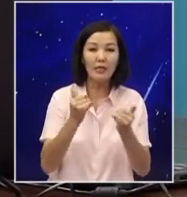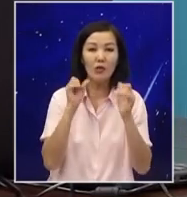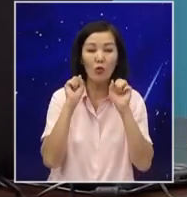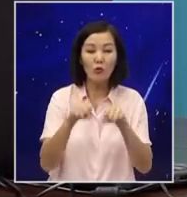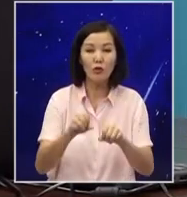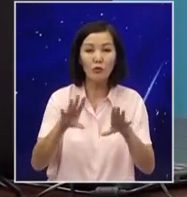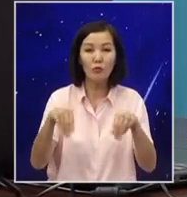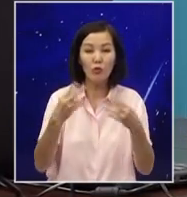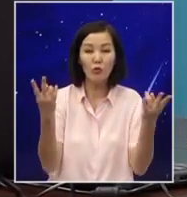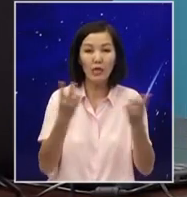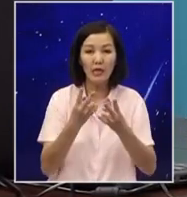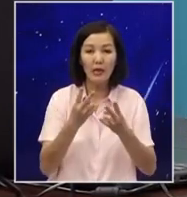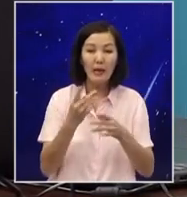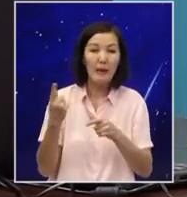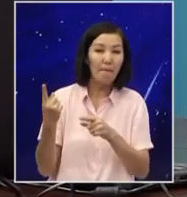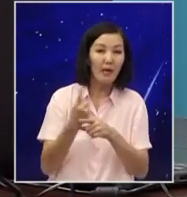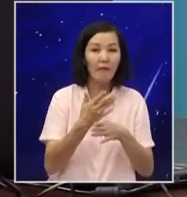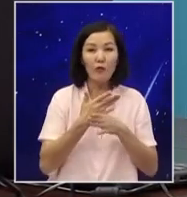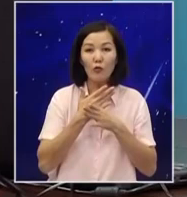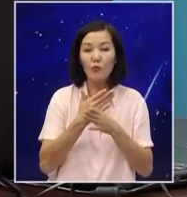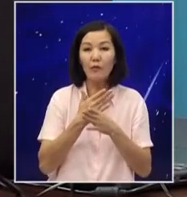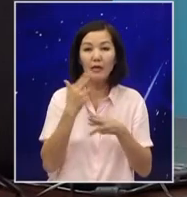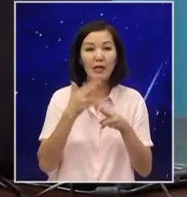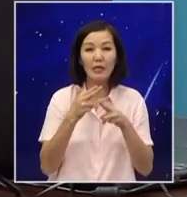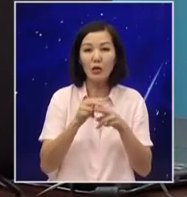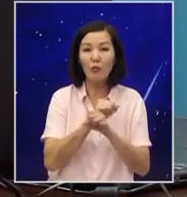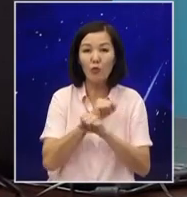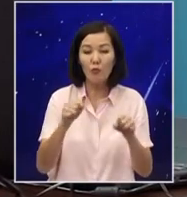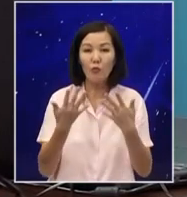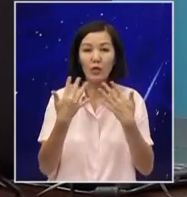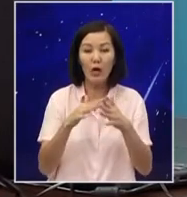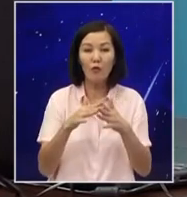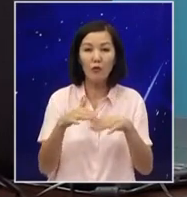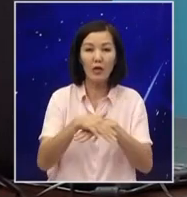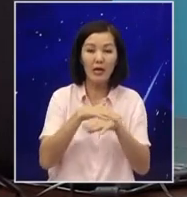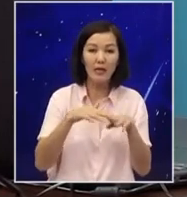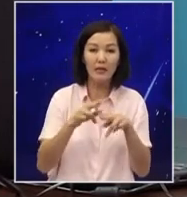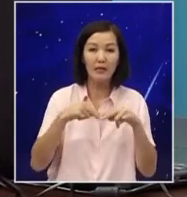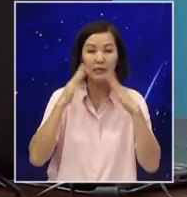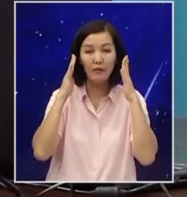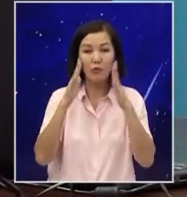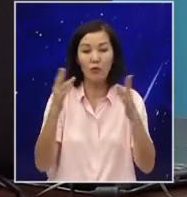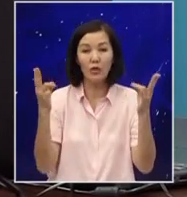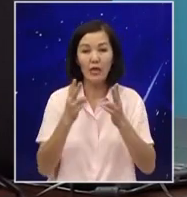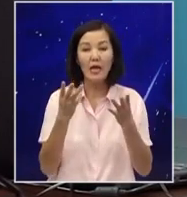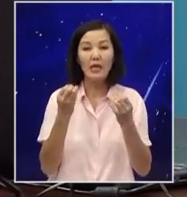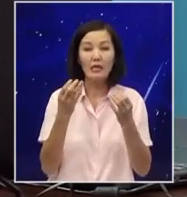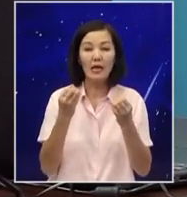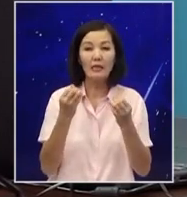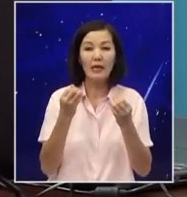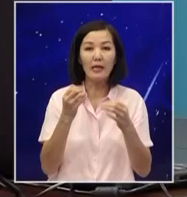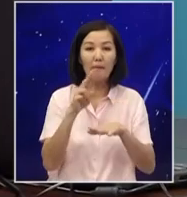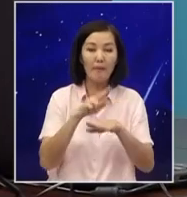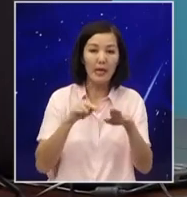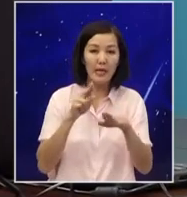тиіс. Алғашқы көмек кедергісіз көрсетілуі қажет. Сондықтан ауылдарды да назардан тыс қалдырмаңыздар. Мұнан бөлек учаскелік